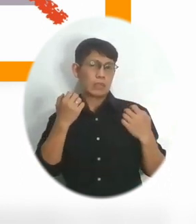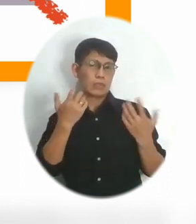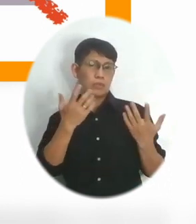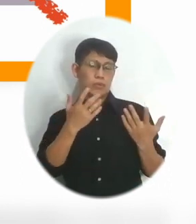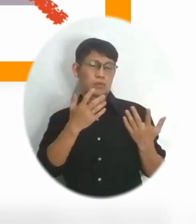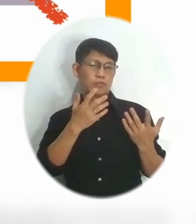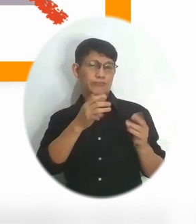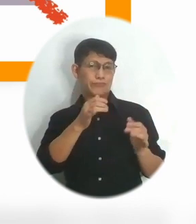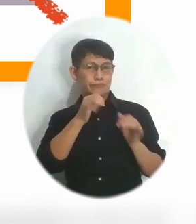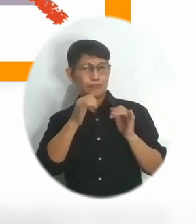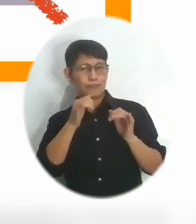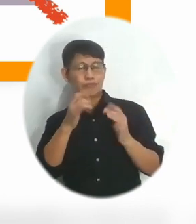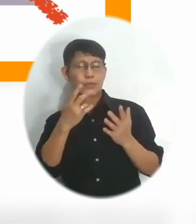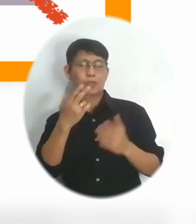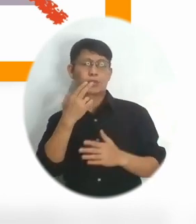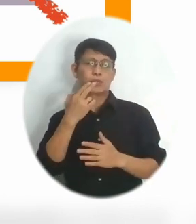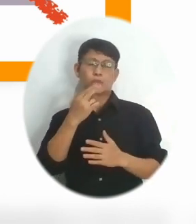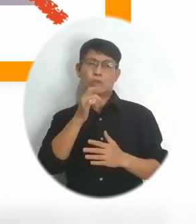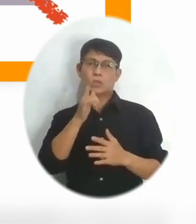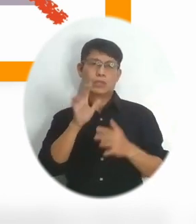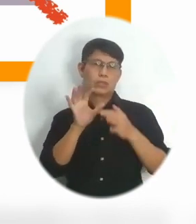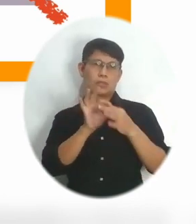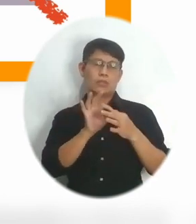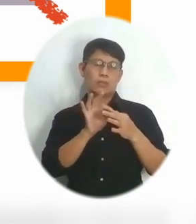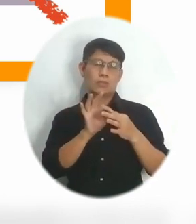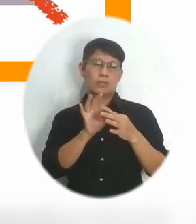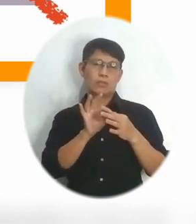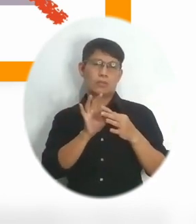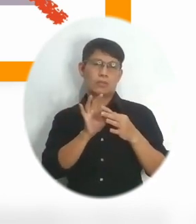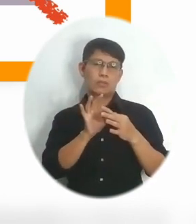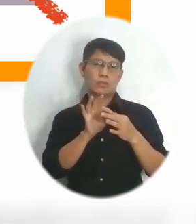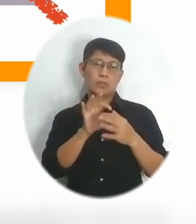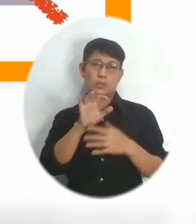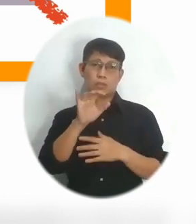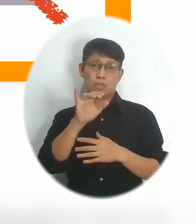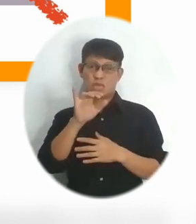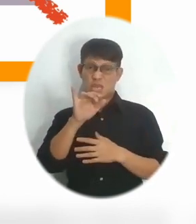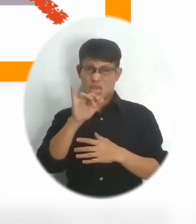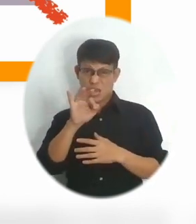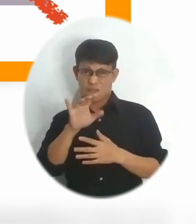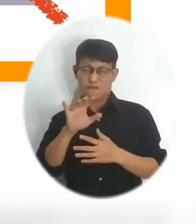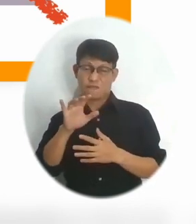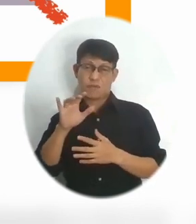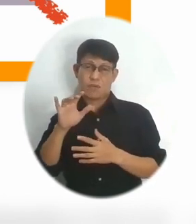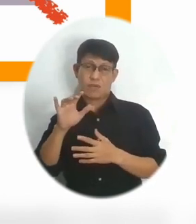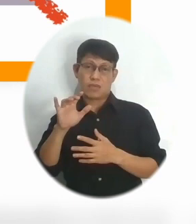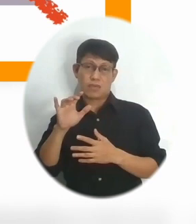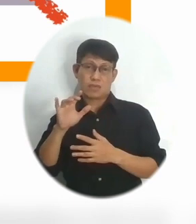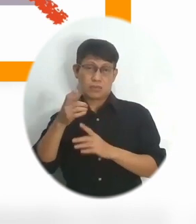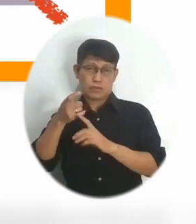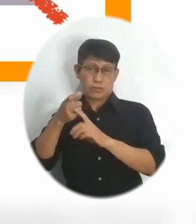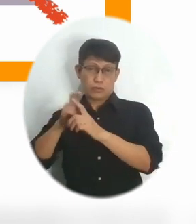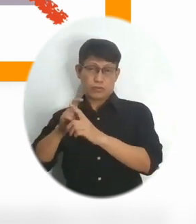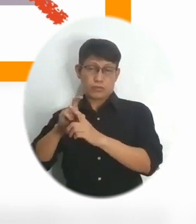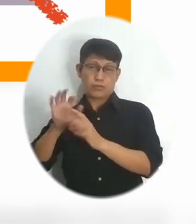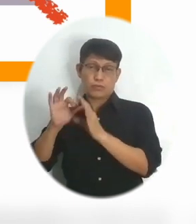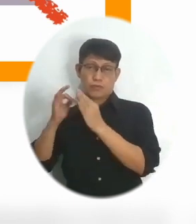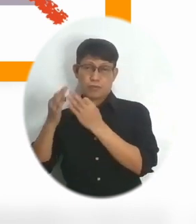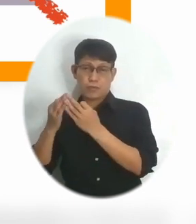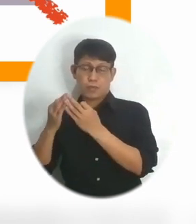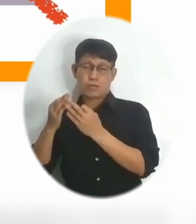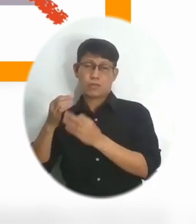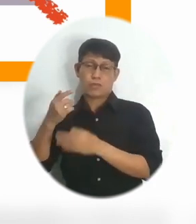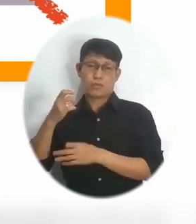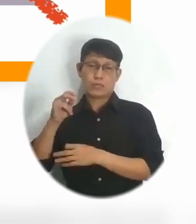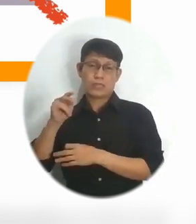exercise, pag-inom ng alak, paninigarilyo, or poor diet. Ang mga taong may genetic disorders ay mas nanganganib